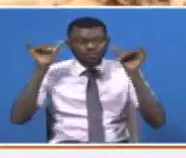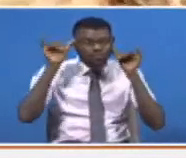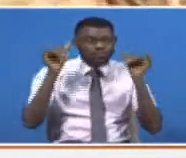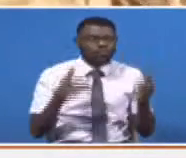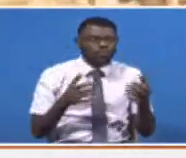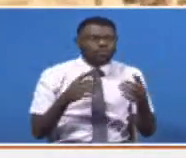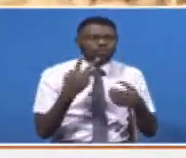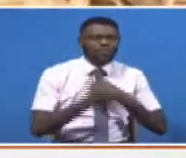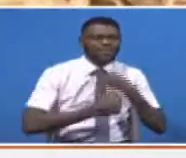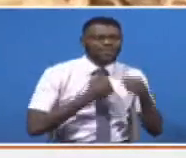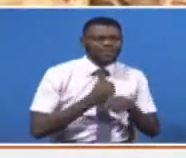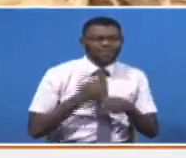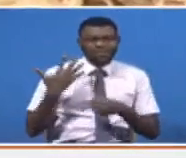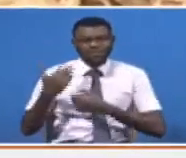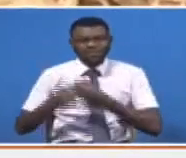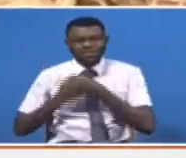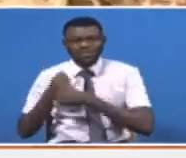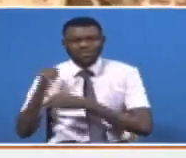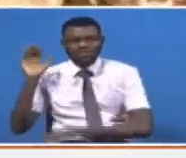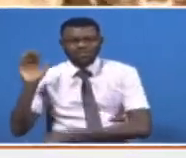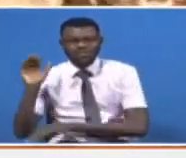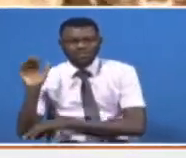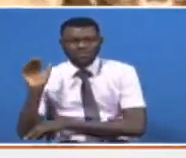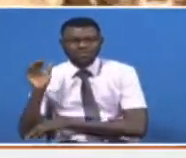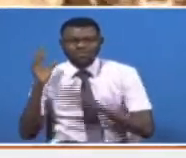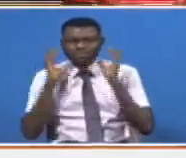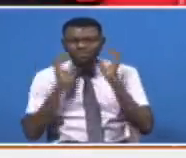Itano kwa ngamia. Tobias Chanji.